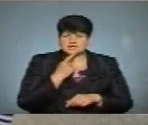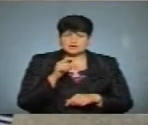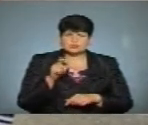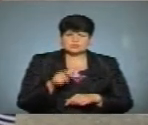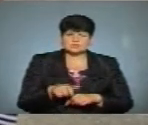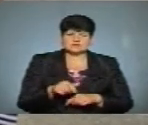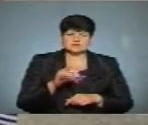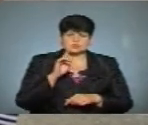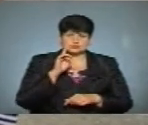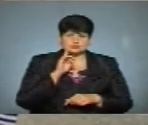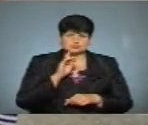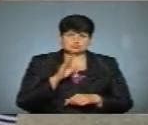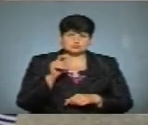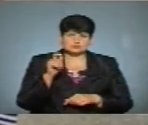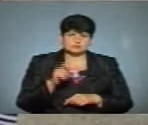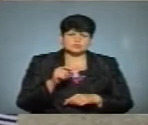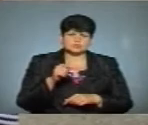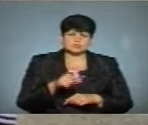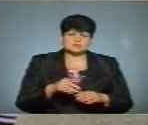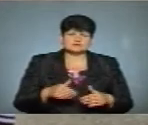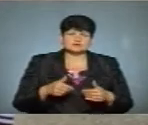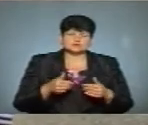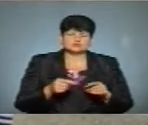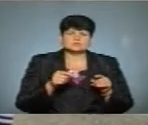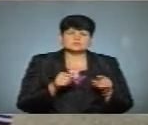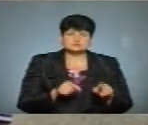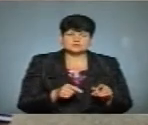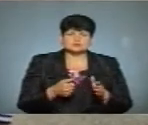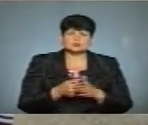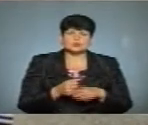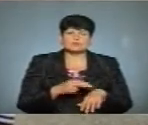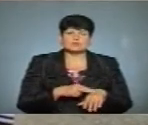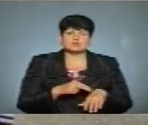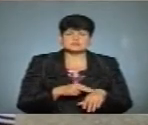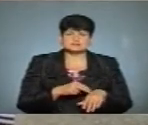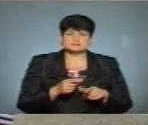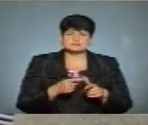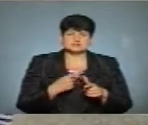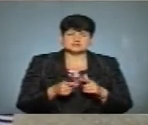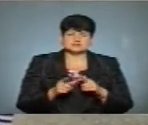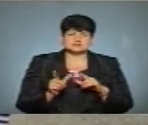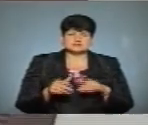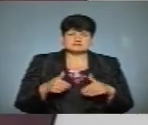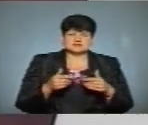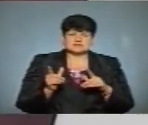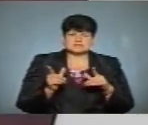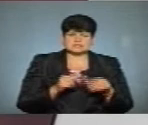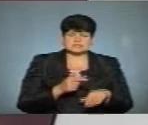звичайно, зручніше приїхати сюди, звернутися сюди до поліцейських, аніж звертатися і їхати в